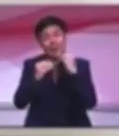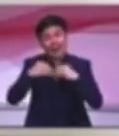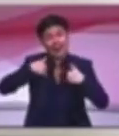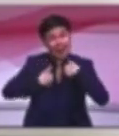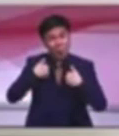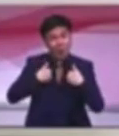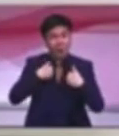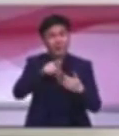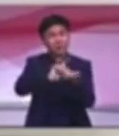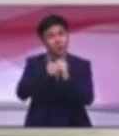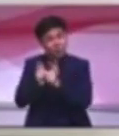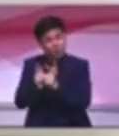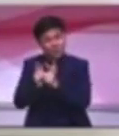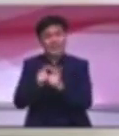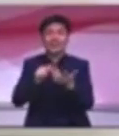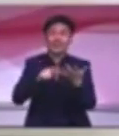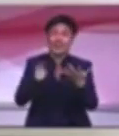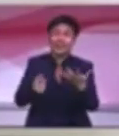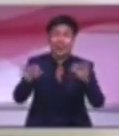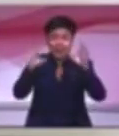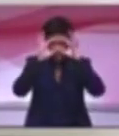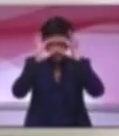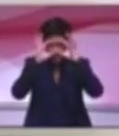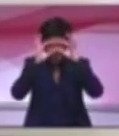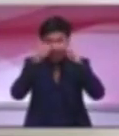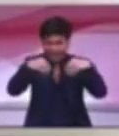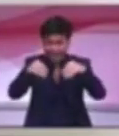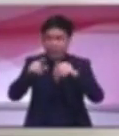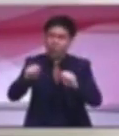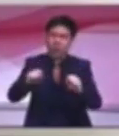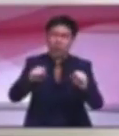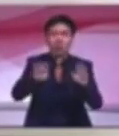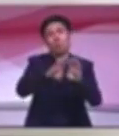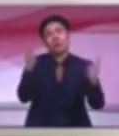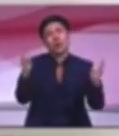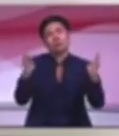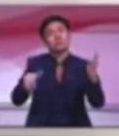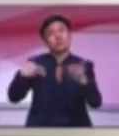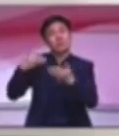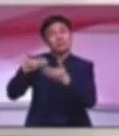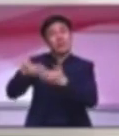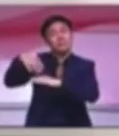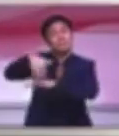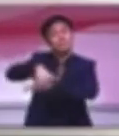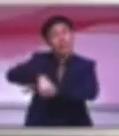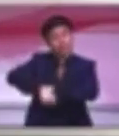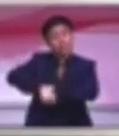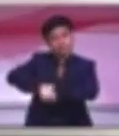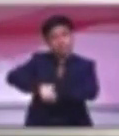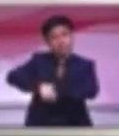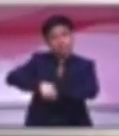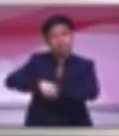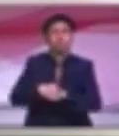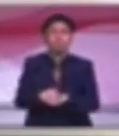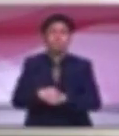kedai cermin mata yang telah kita umumkan sebelum ini, maka mereka dibenarkan untuk melanjutkan